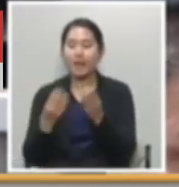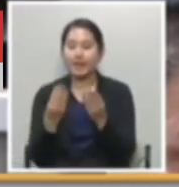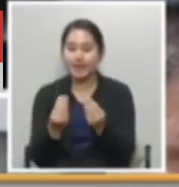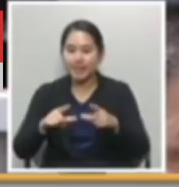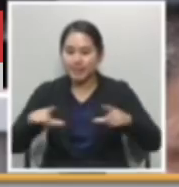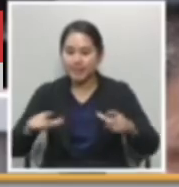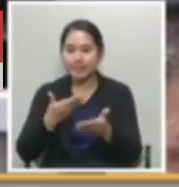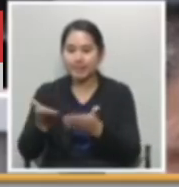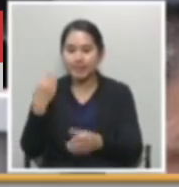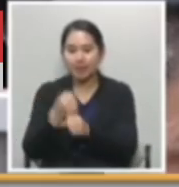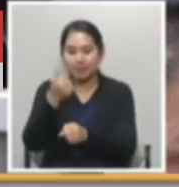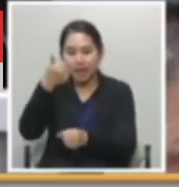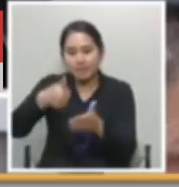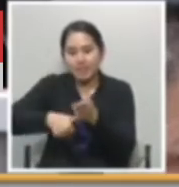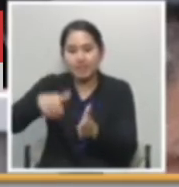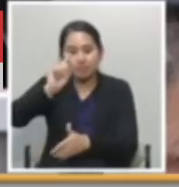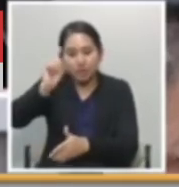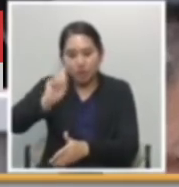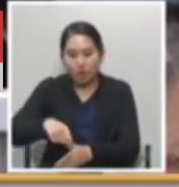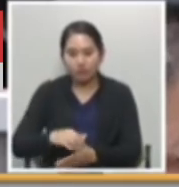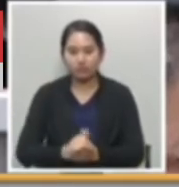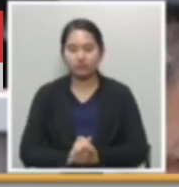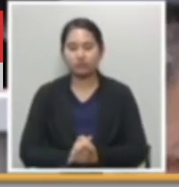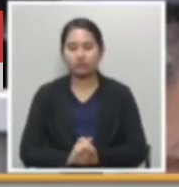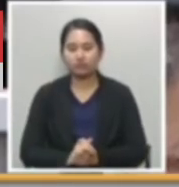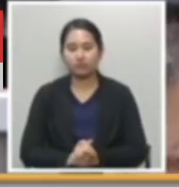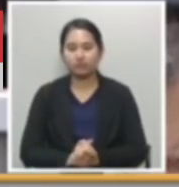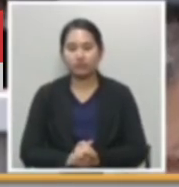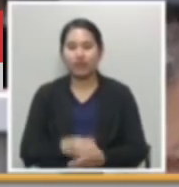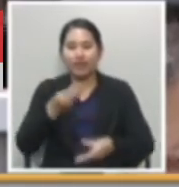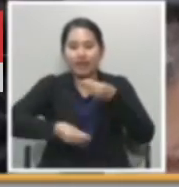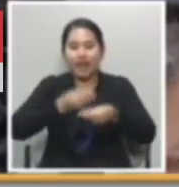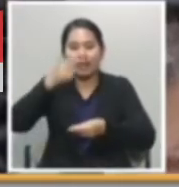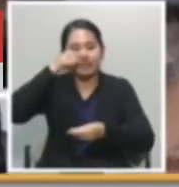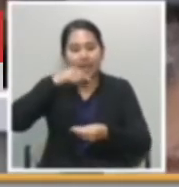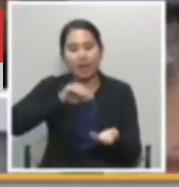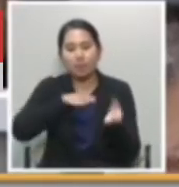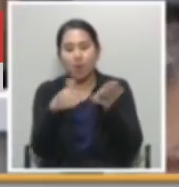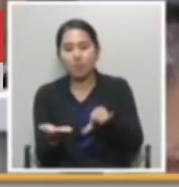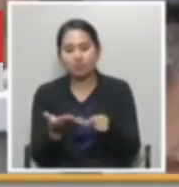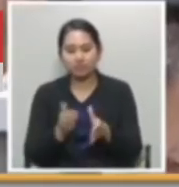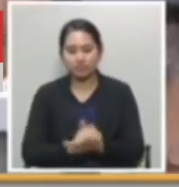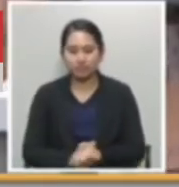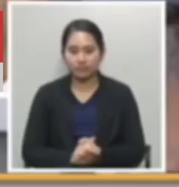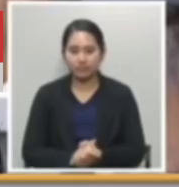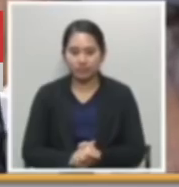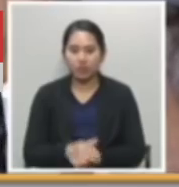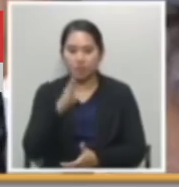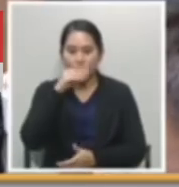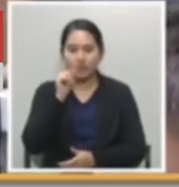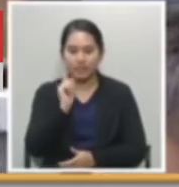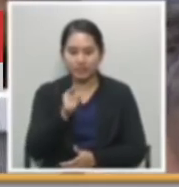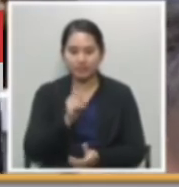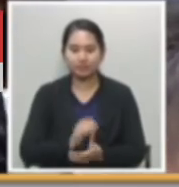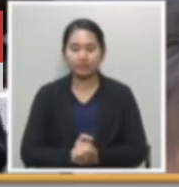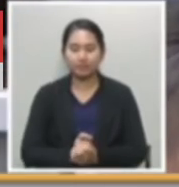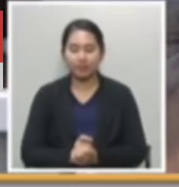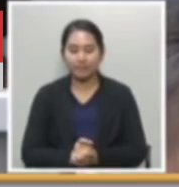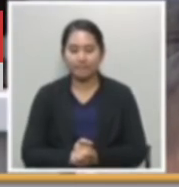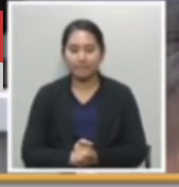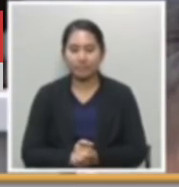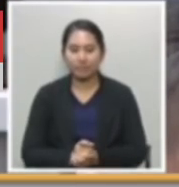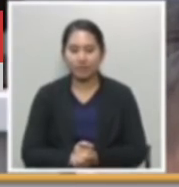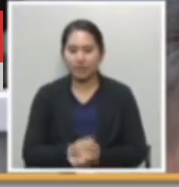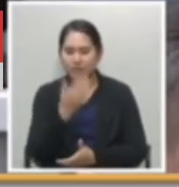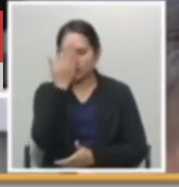ได้ไม่ต้องเสียภาษีออนไลน์ไทยมันถึงเจ๊งหมดนะครับท่านครับเอาความจริงมาพูดกันทำไมไม่มีใคร